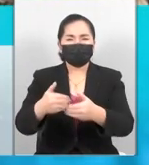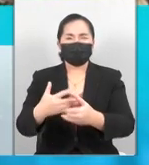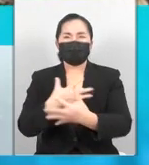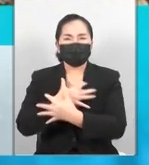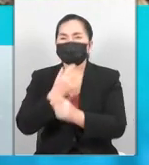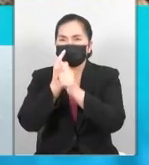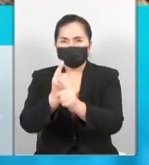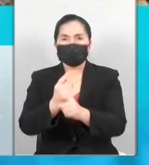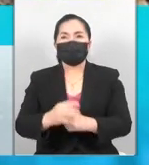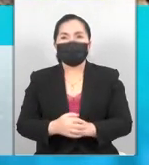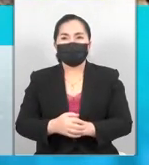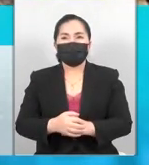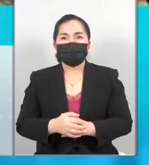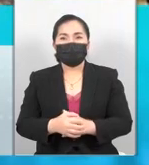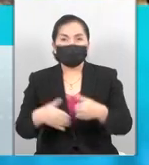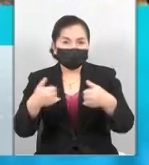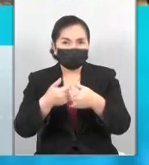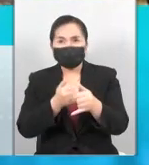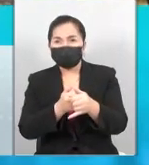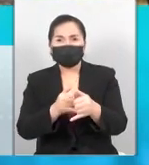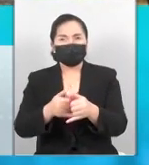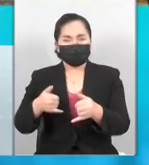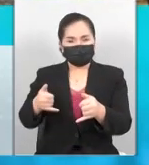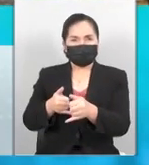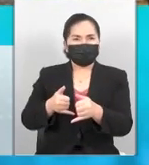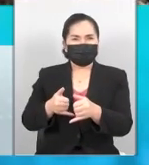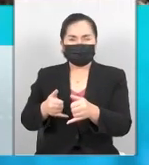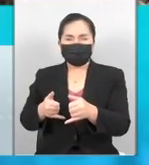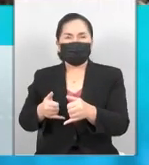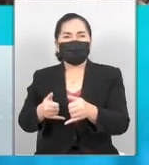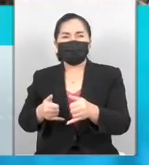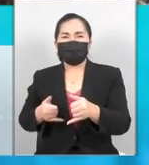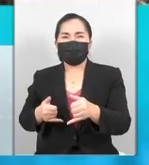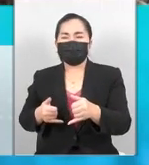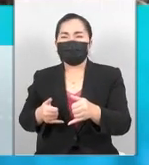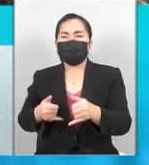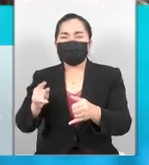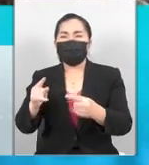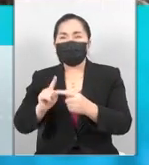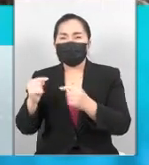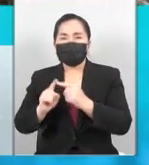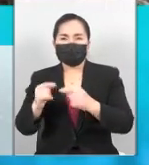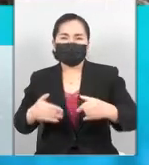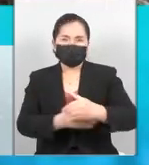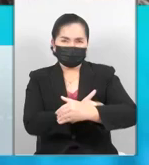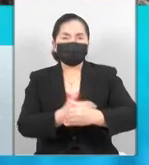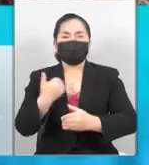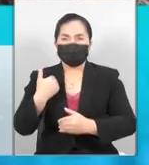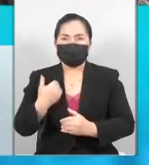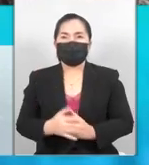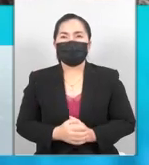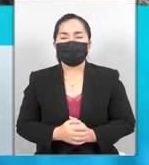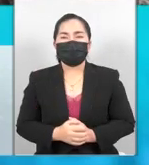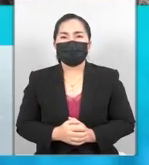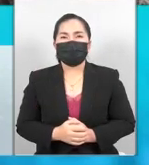ลักยังไงครับเข้ามาด้านหลัง เข้าประมาณอยู่ข้างๆค่ะแล้วก็สอดมือมาอย่างเงี้ย สอดไปข้างหล ัง ใช่ๆใช่